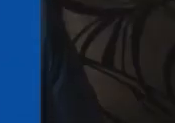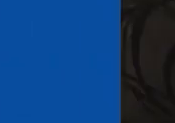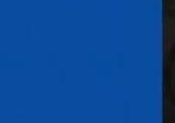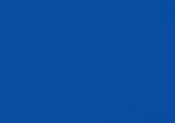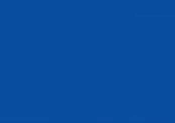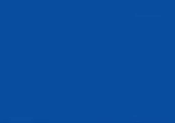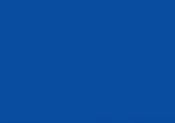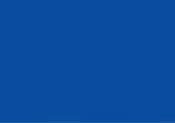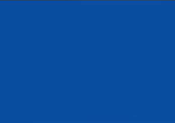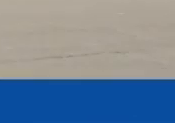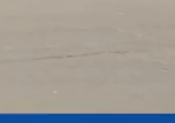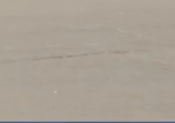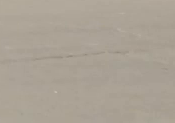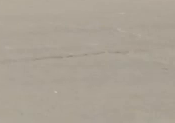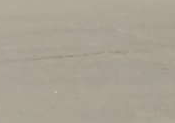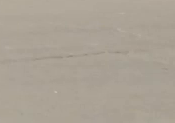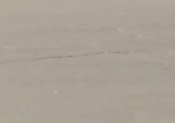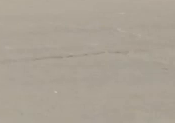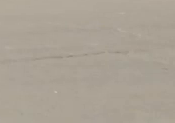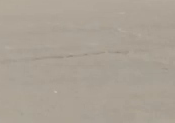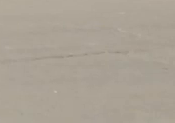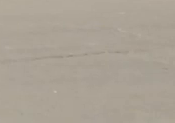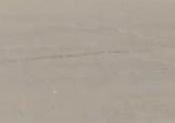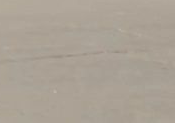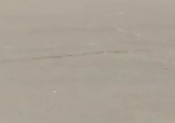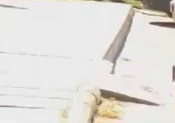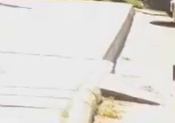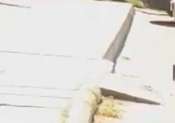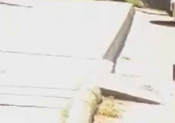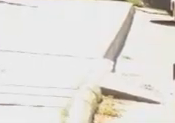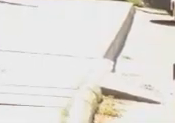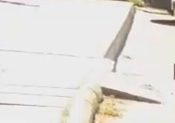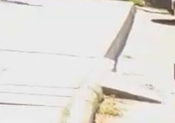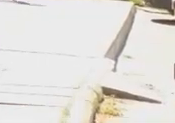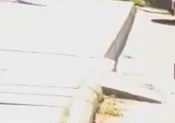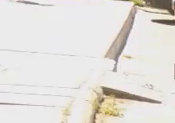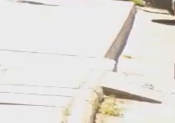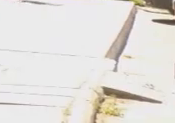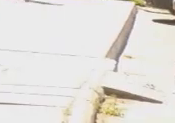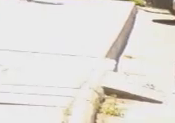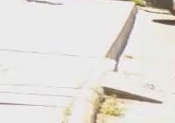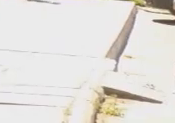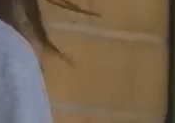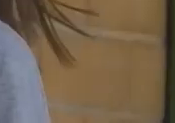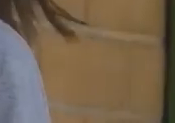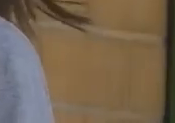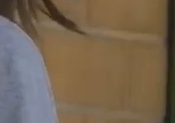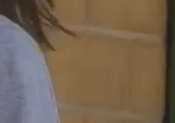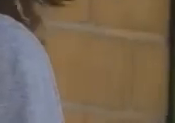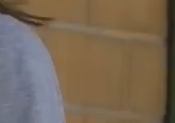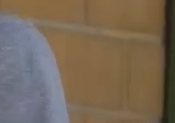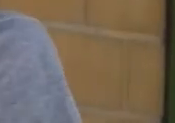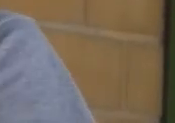мешканці? Від сьогодні Бобровицький район потрапив до помаранчевої зони за небезпекою поширення коронавірусу.